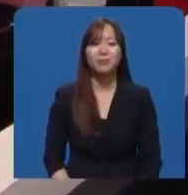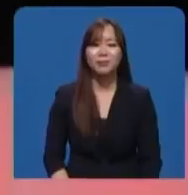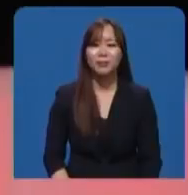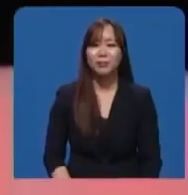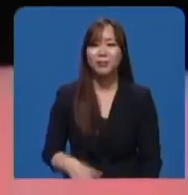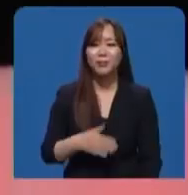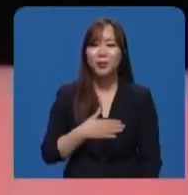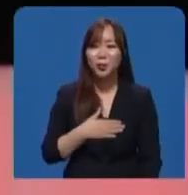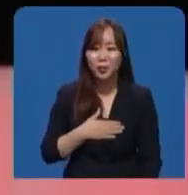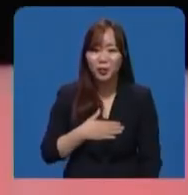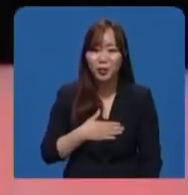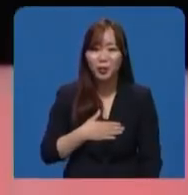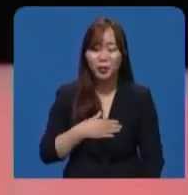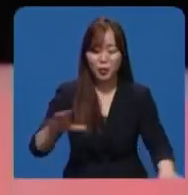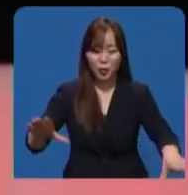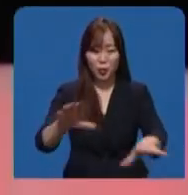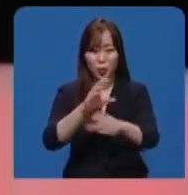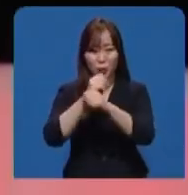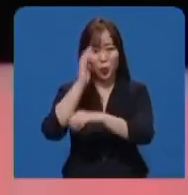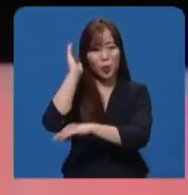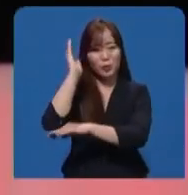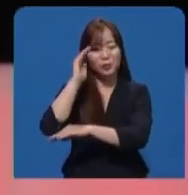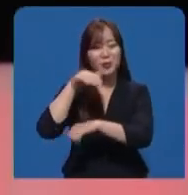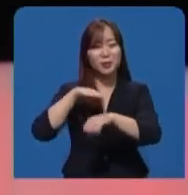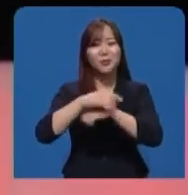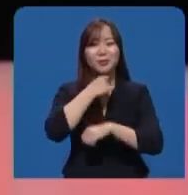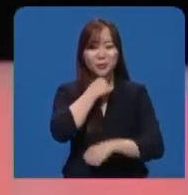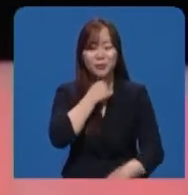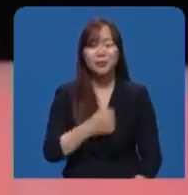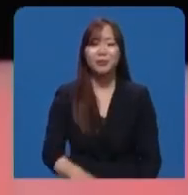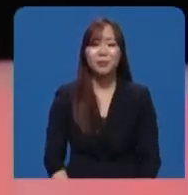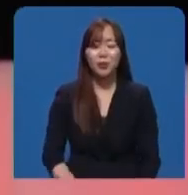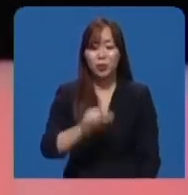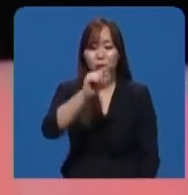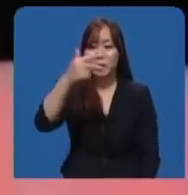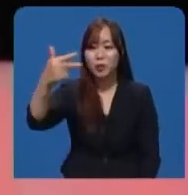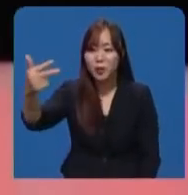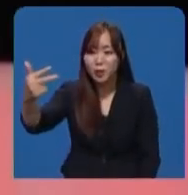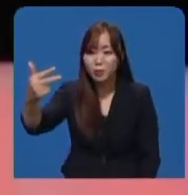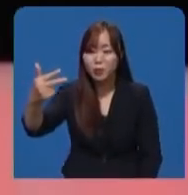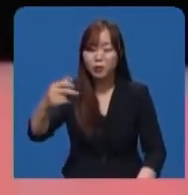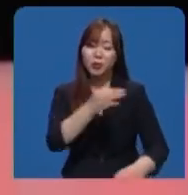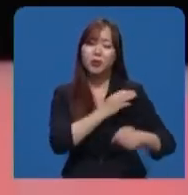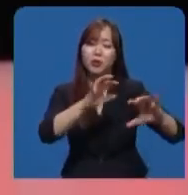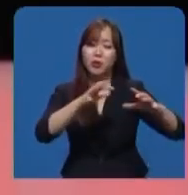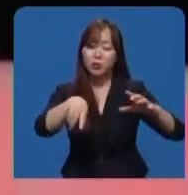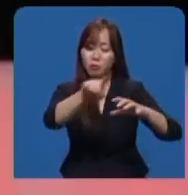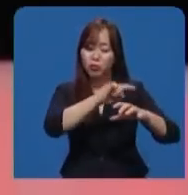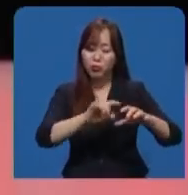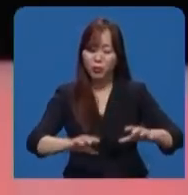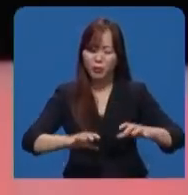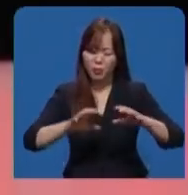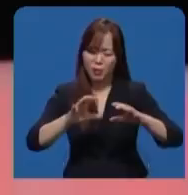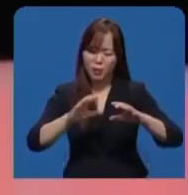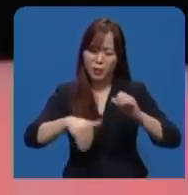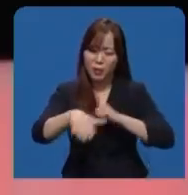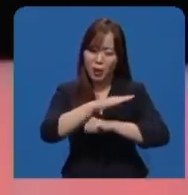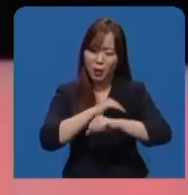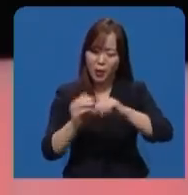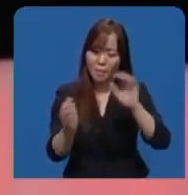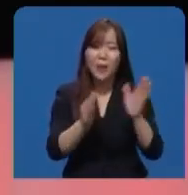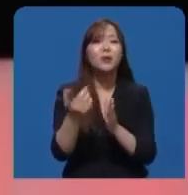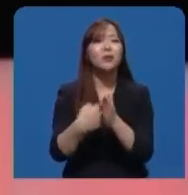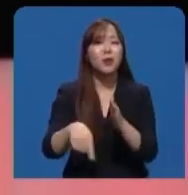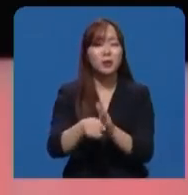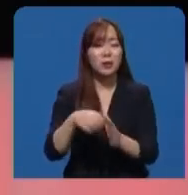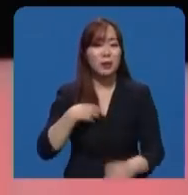뭐 강론보다 총론 위주로 하겠습니다. G7 선진국 시대를 마련하기 위해서